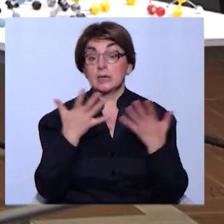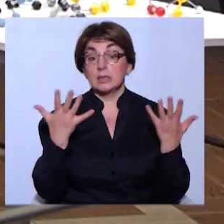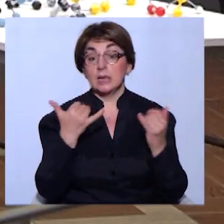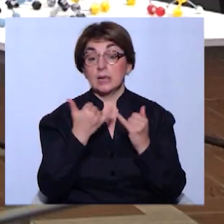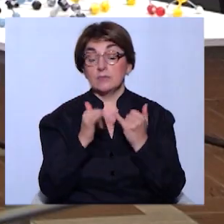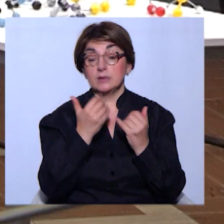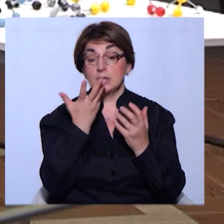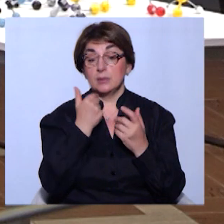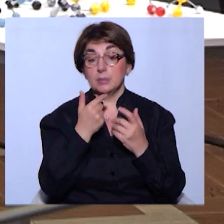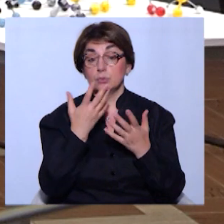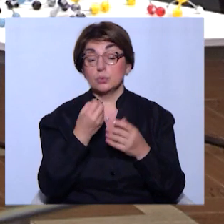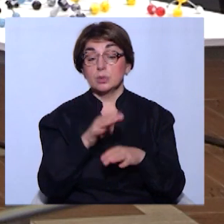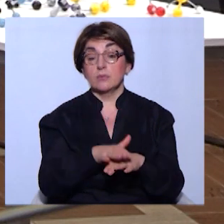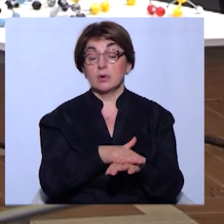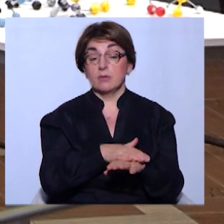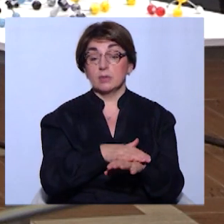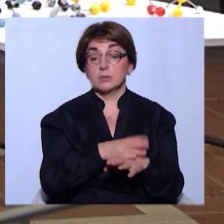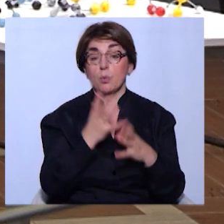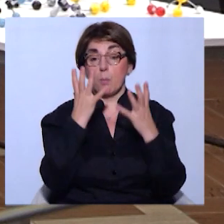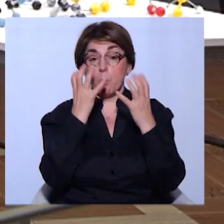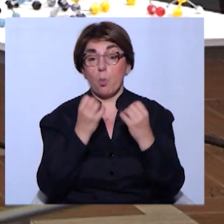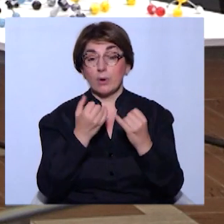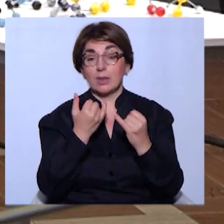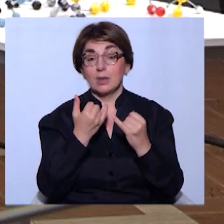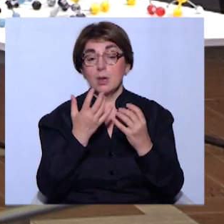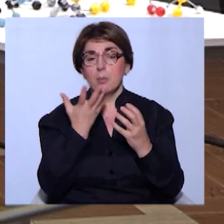დავწეროთ ეს რეაქცია, თუ წყალბადს გავატარებთ,